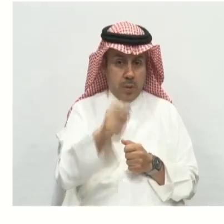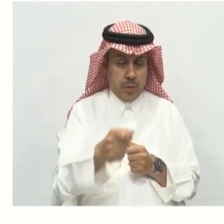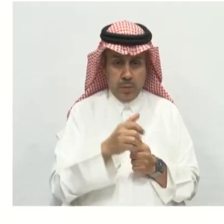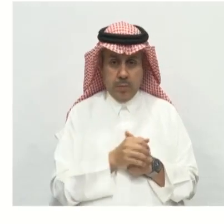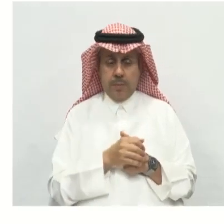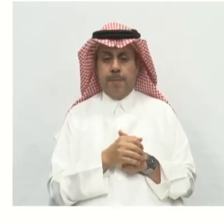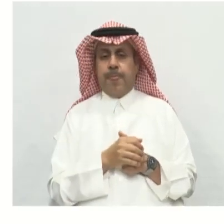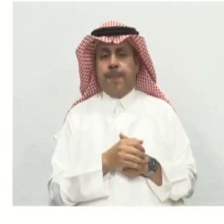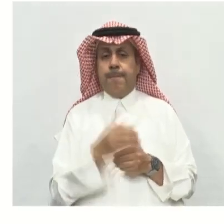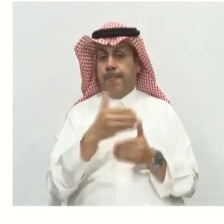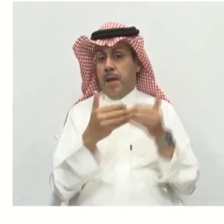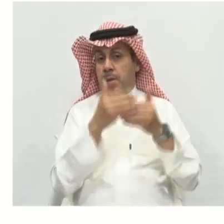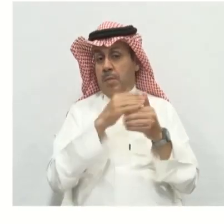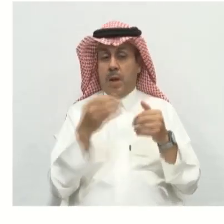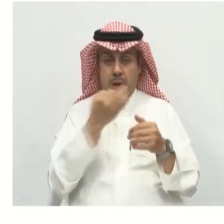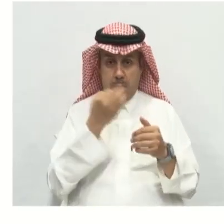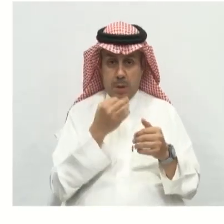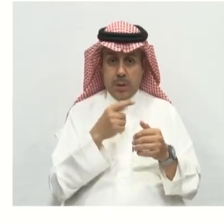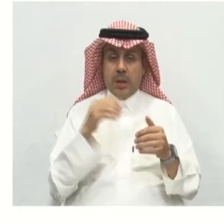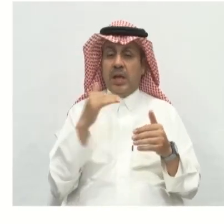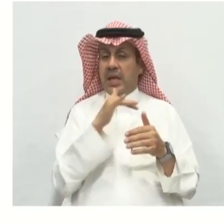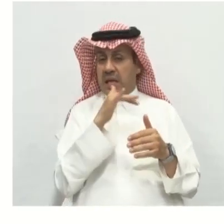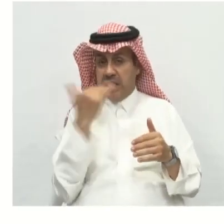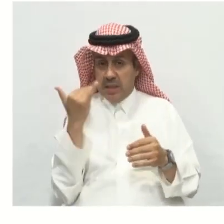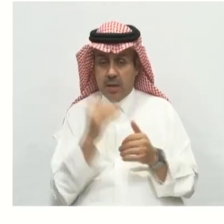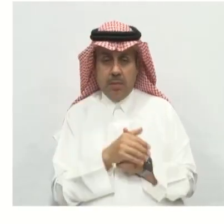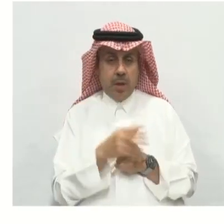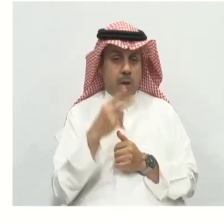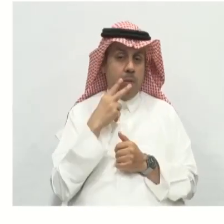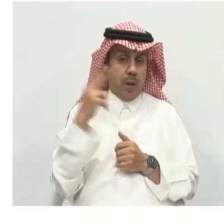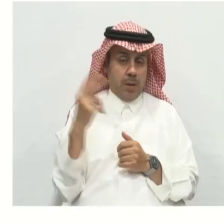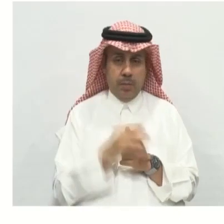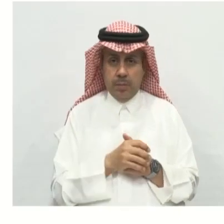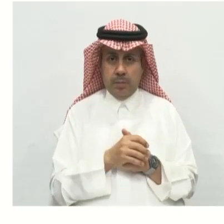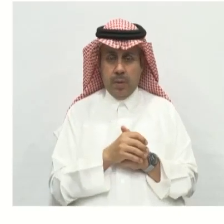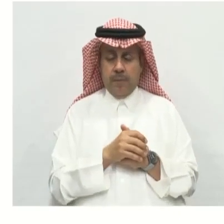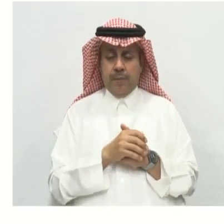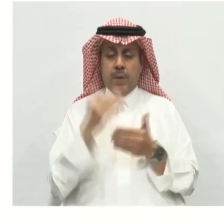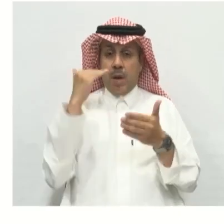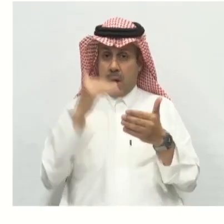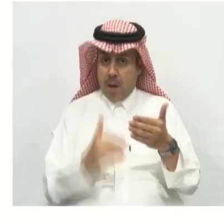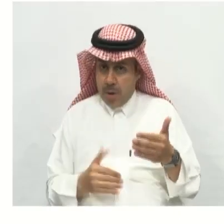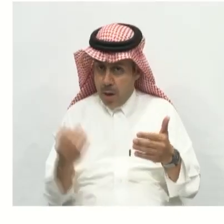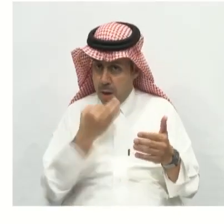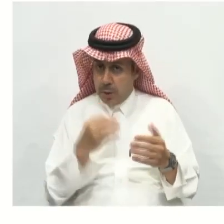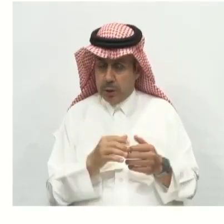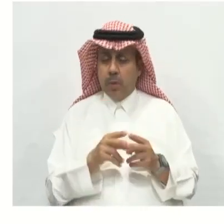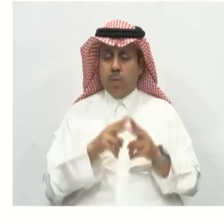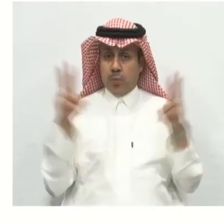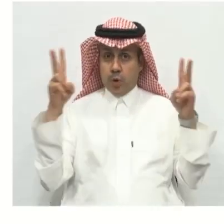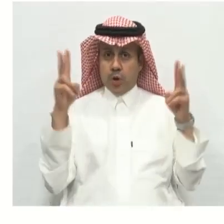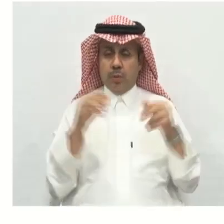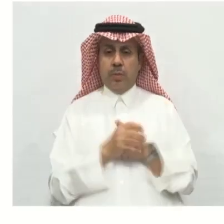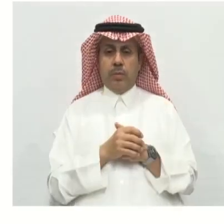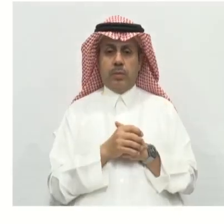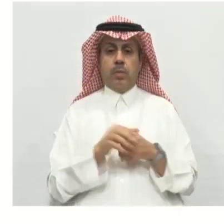بعد ذلك قائمه بالكلمات الانجليزيه رقم اين الكونكتر وورد لاحظنا هنا قائمه بالكلمات الانجليزيه الشائعه التي تظهر